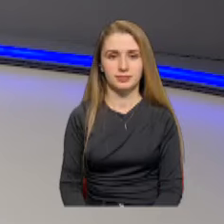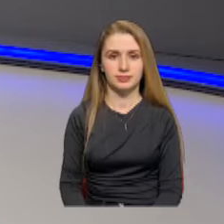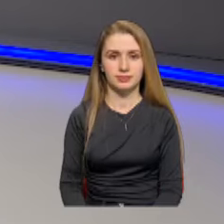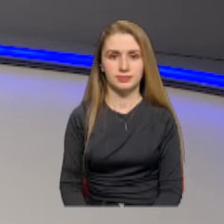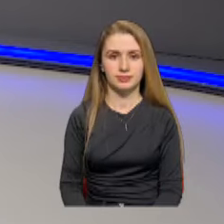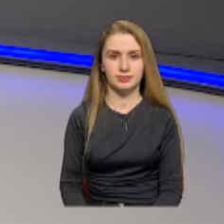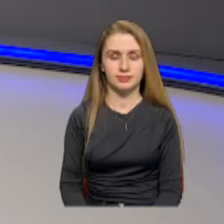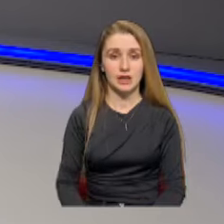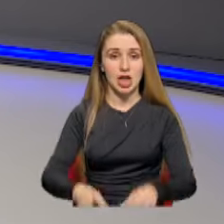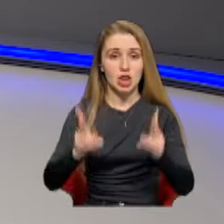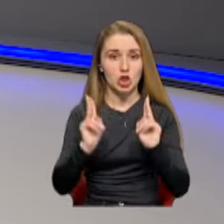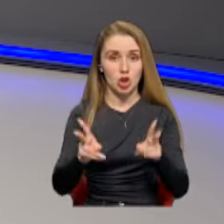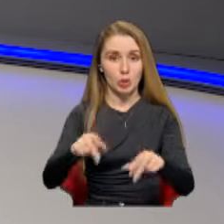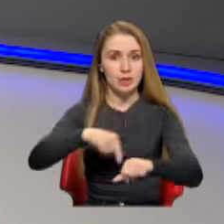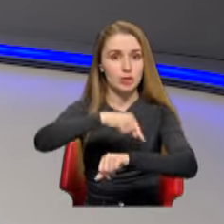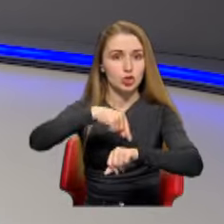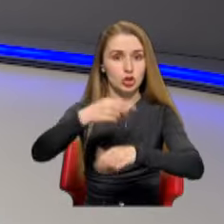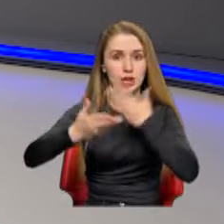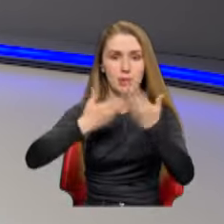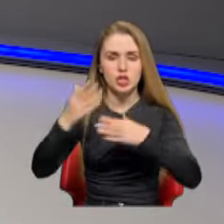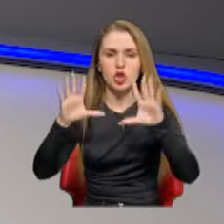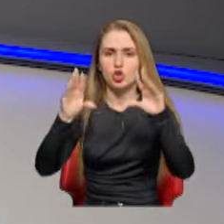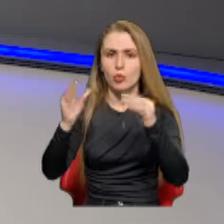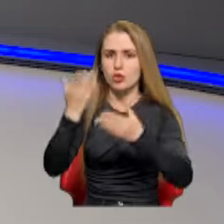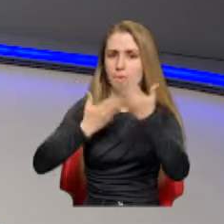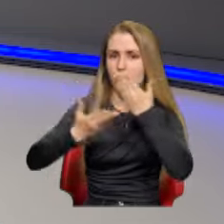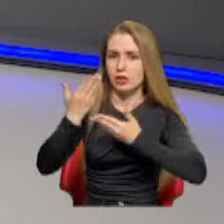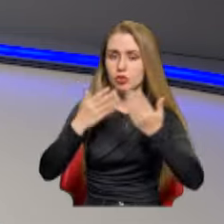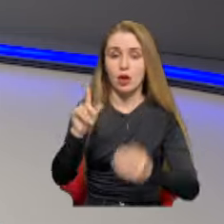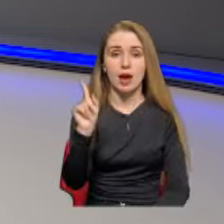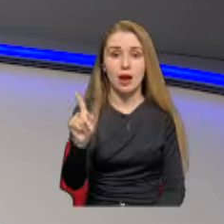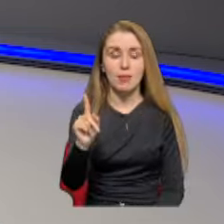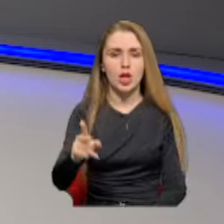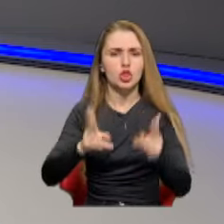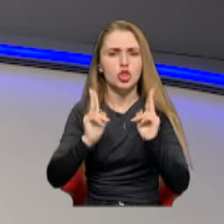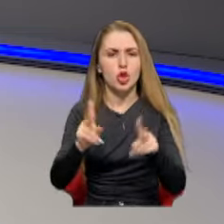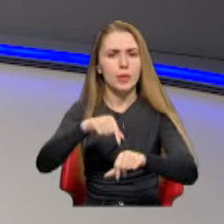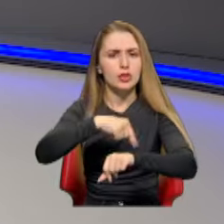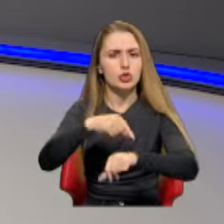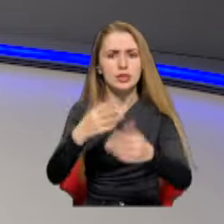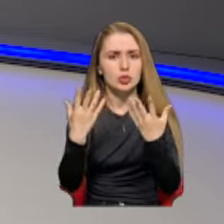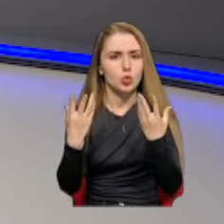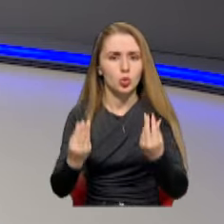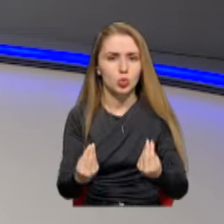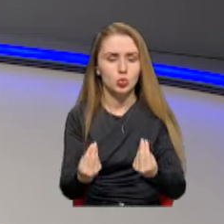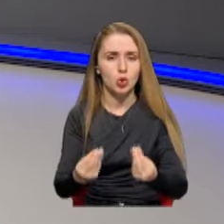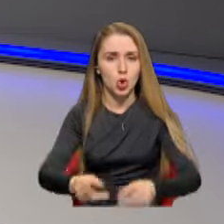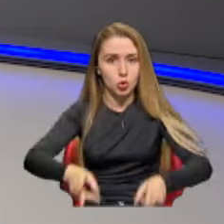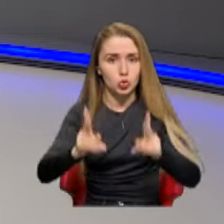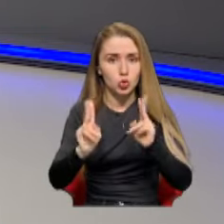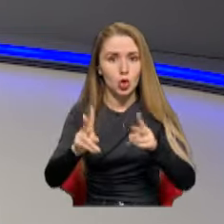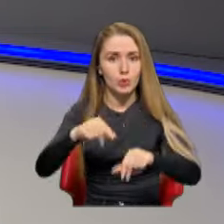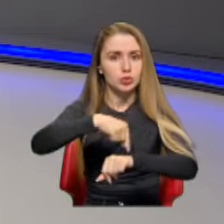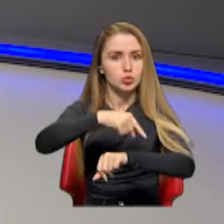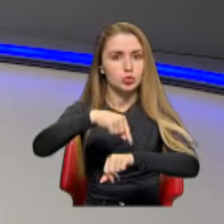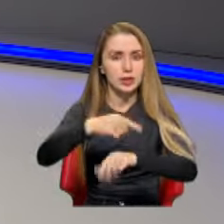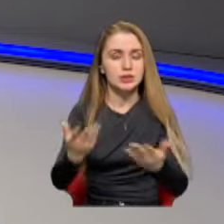yakaladık. Şimdi normalleşmeden bahsediyorlar, yumuşamadan bahsediyorlar ama normalleşme nasıl olur? Normalleşme